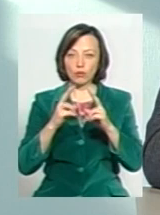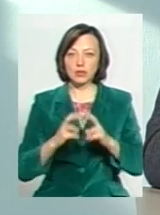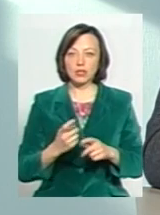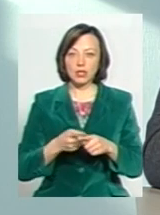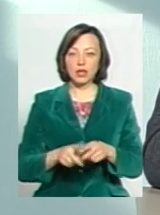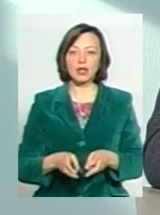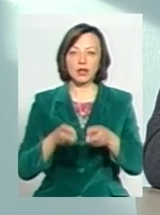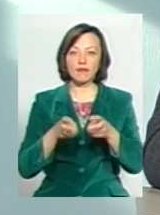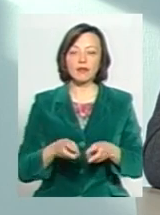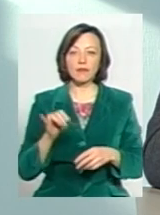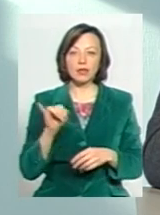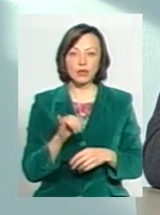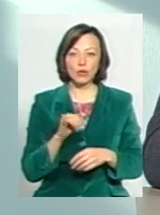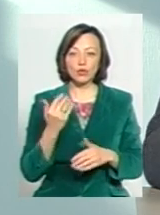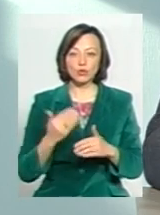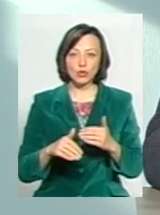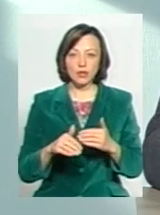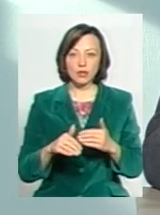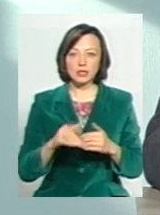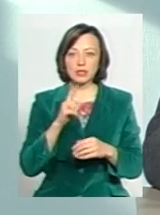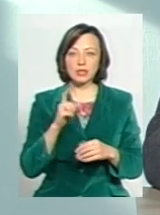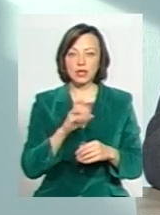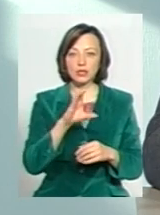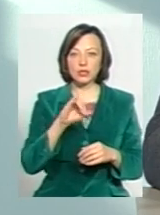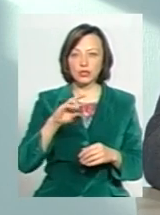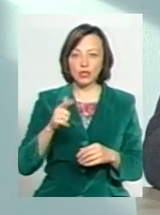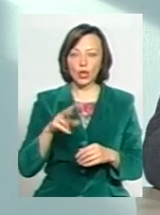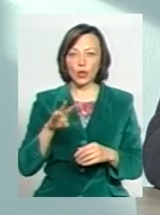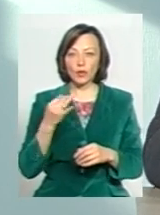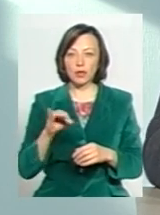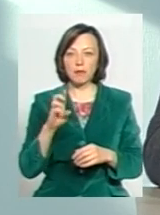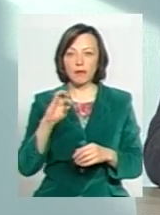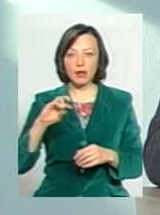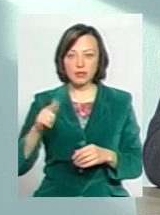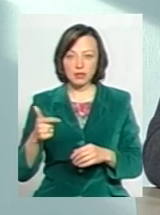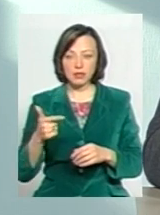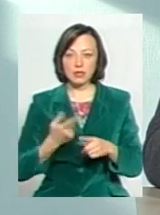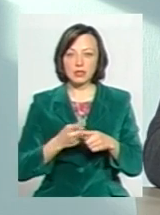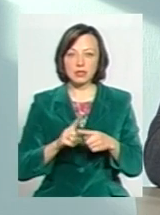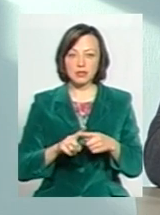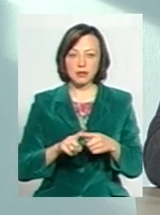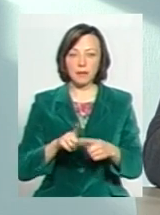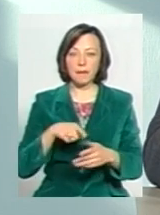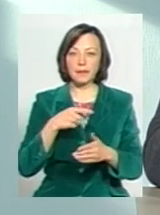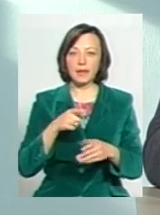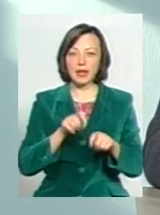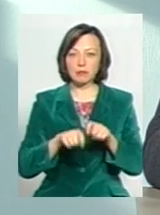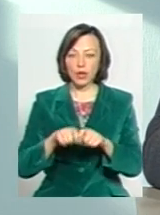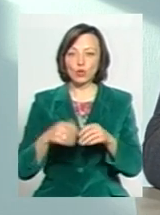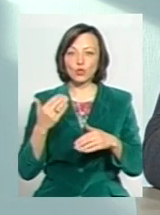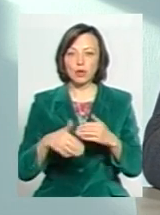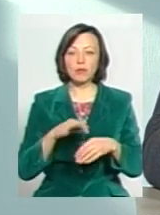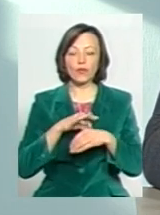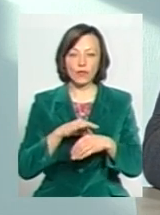даних ліфтів. І вже за січень, лютий, березень дані експертні обстеження вже проведені.